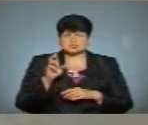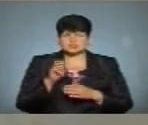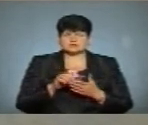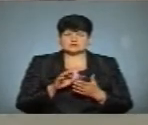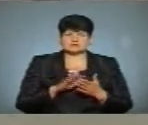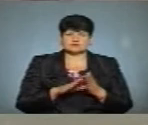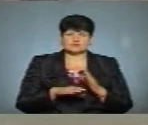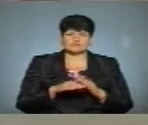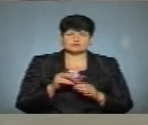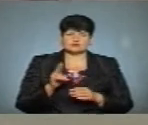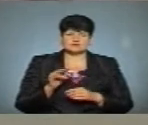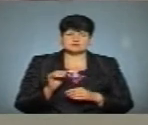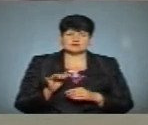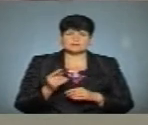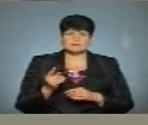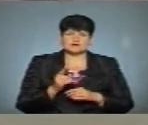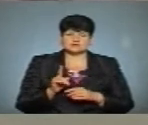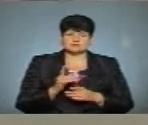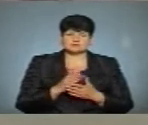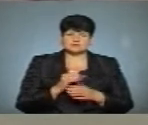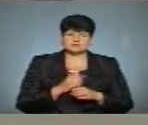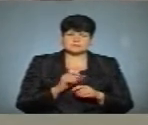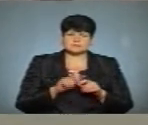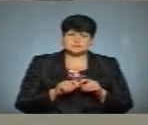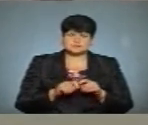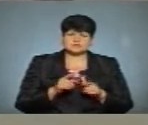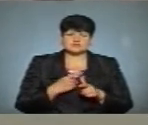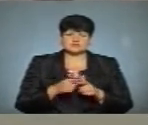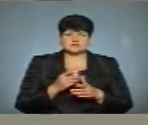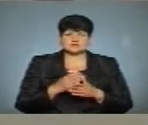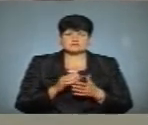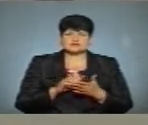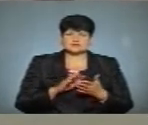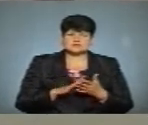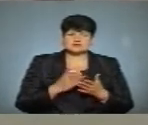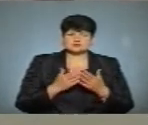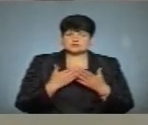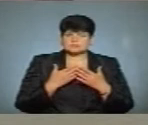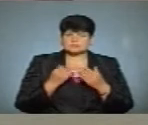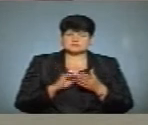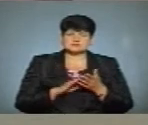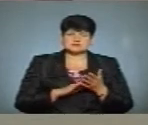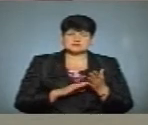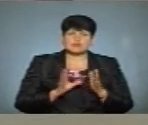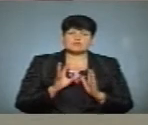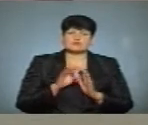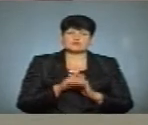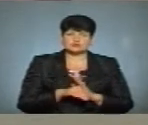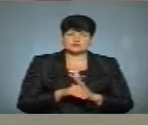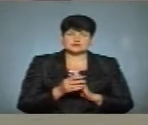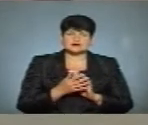реєстру виборців. Перше, що має виборець зробити, це перевірити, чи є він в реєстрі. Якщо його немає, написати заяву про включення і далі